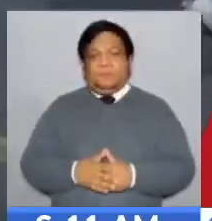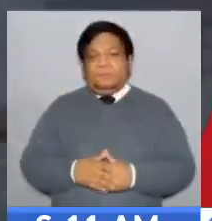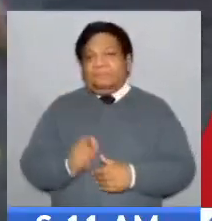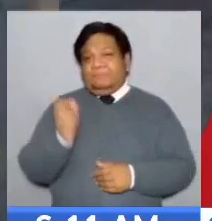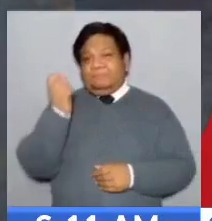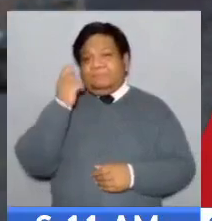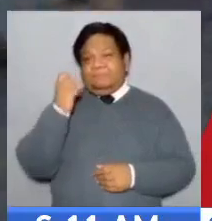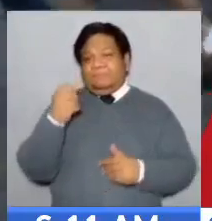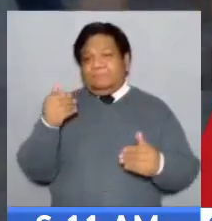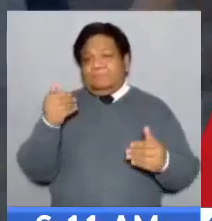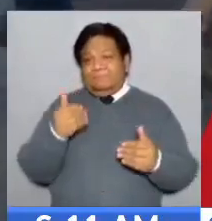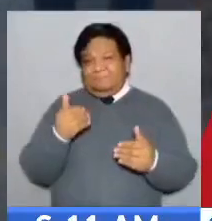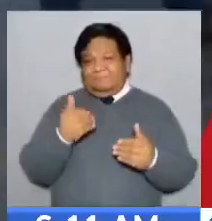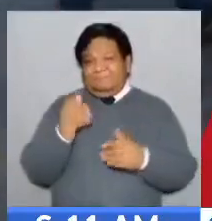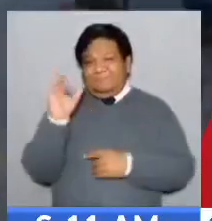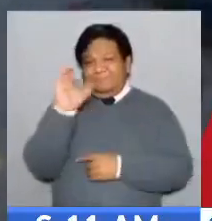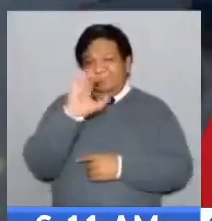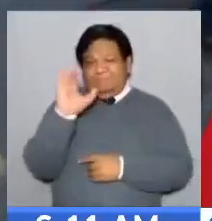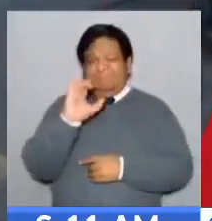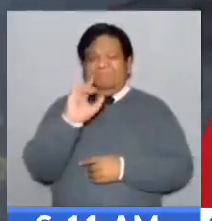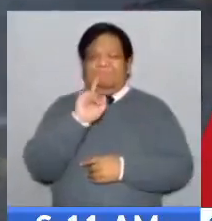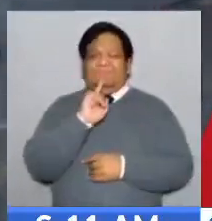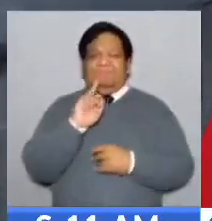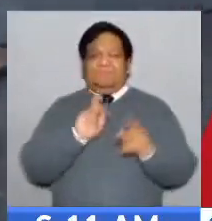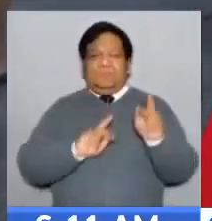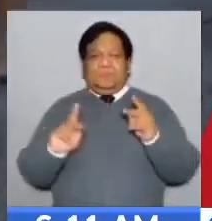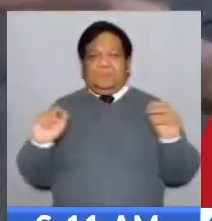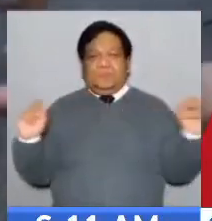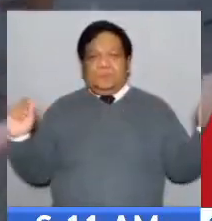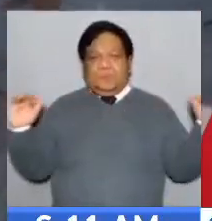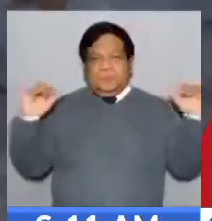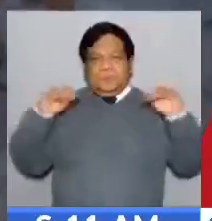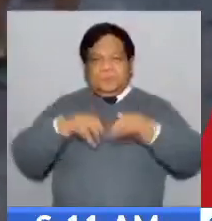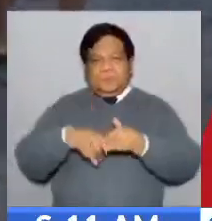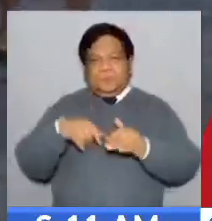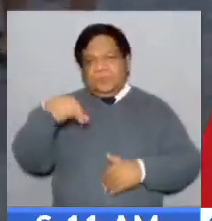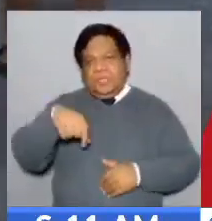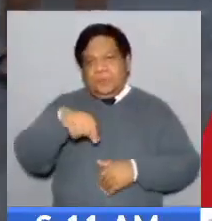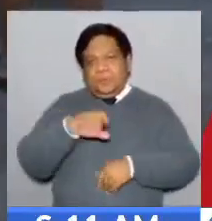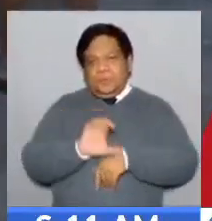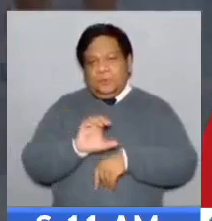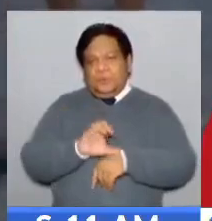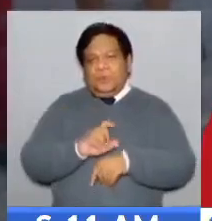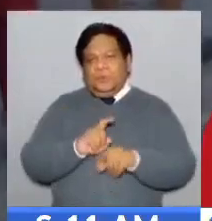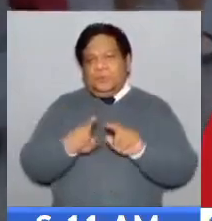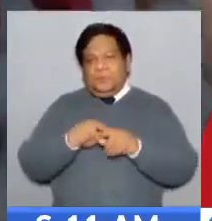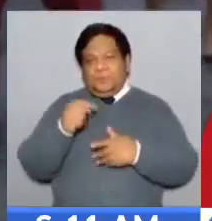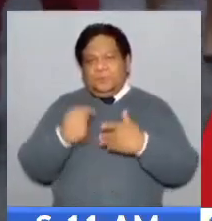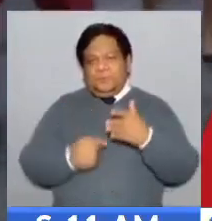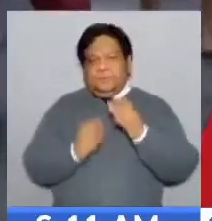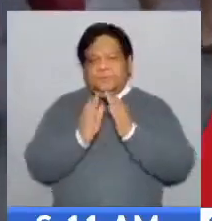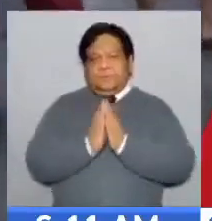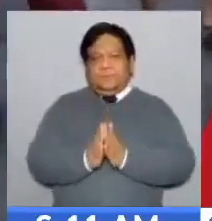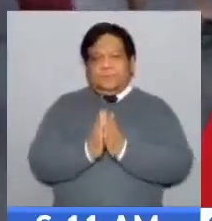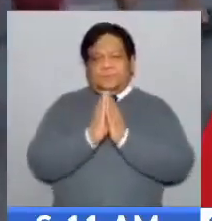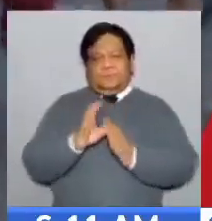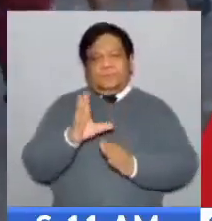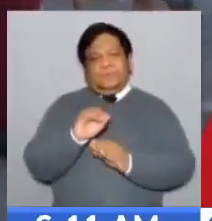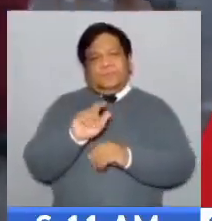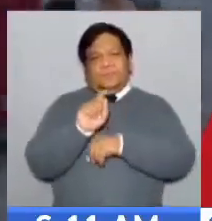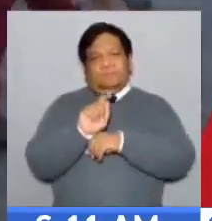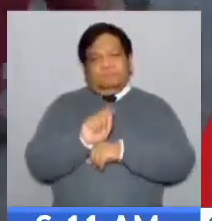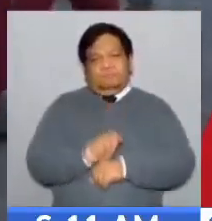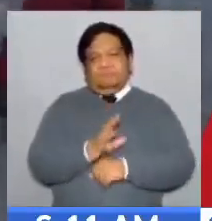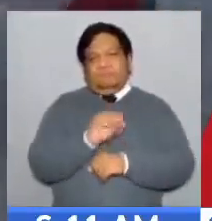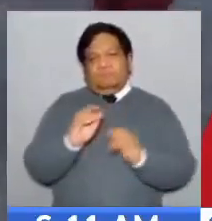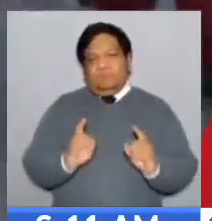talagang pumupunta ho sila dito sa Quiapo Church para ho doon sa kanilang mga sinasabi mga panata dito ho sa poong Nazareno dito nga